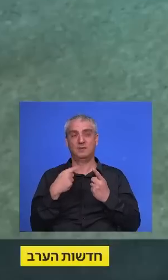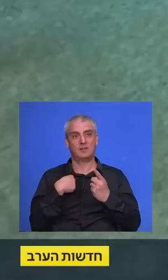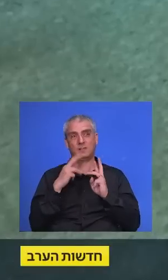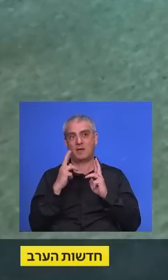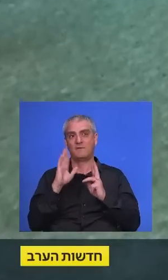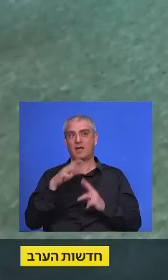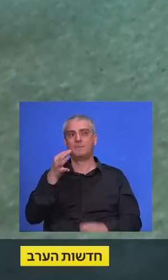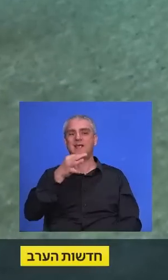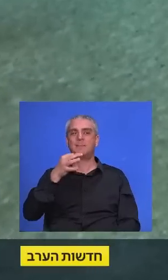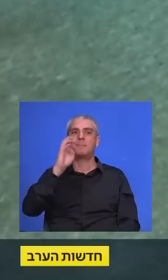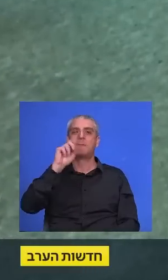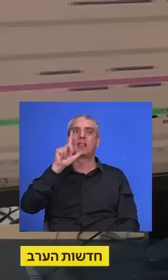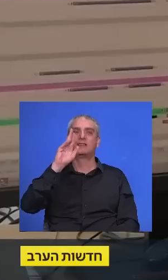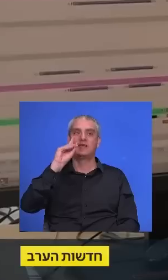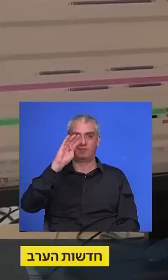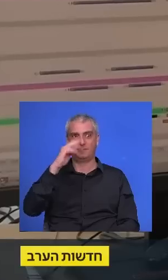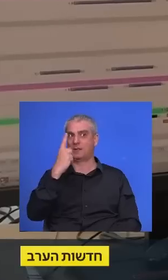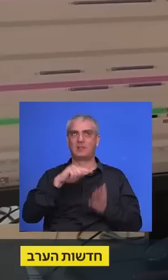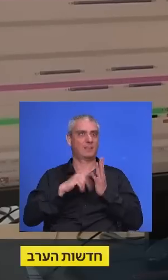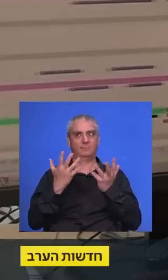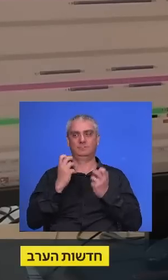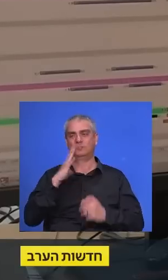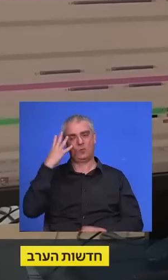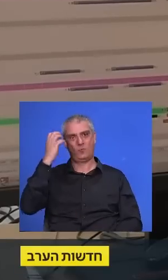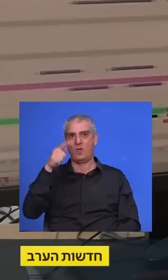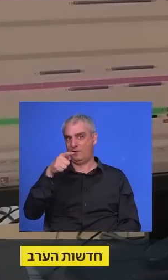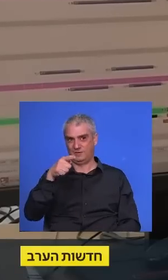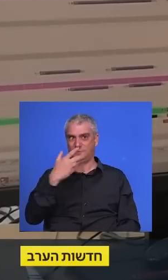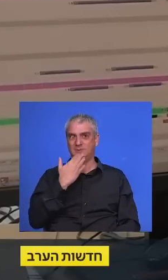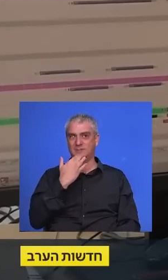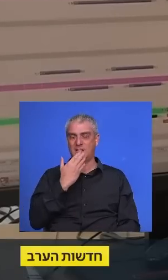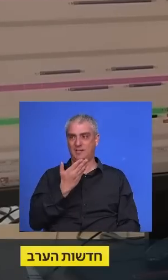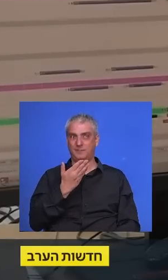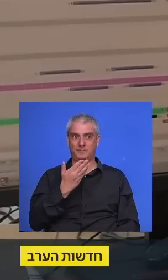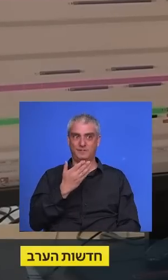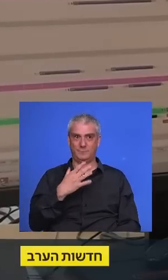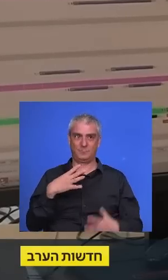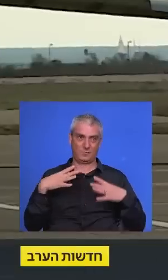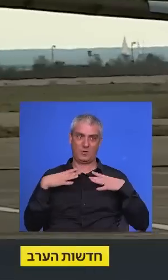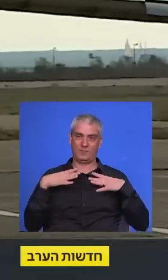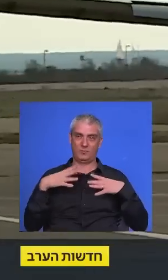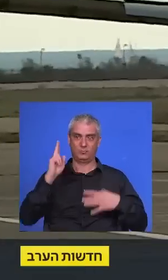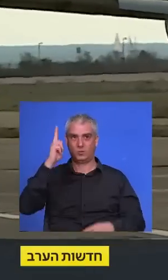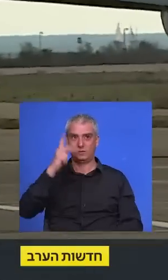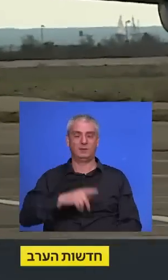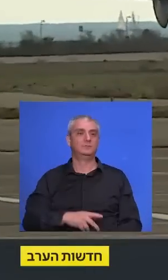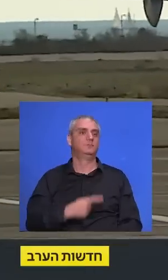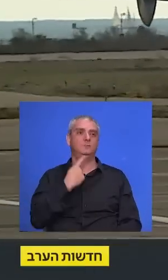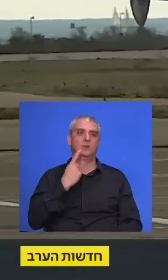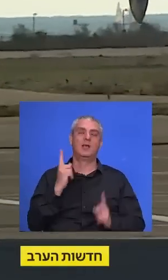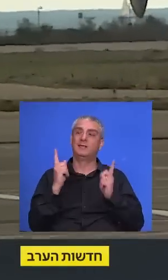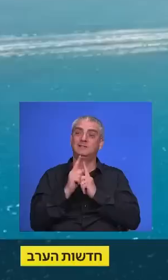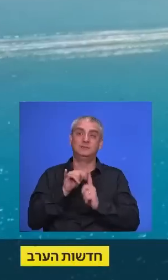שגם מלדיבים, שאחד היעדים האטרקטיביים והאהובים על הציבור הישראלי בנופש שלו בחול. בשורת קיצור